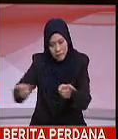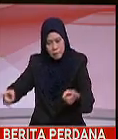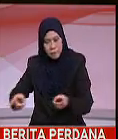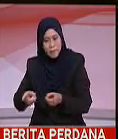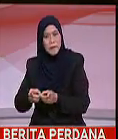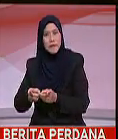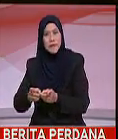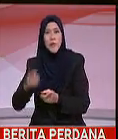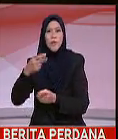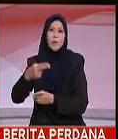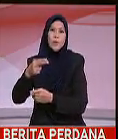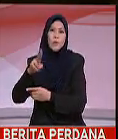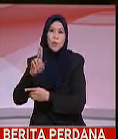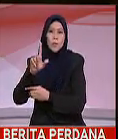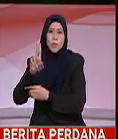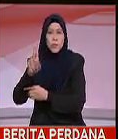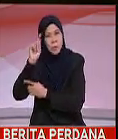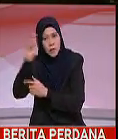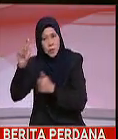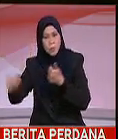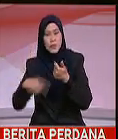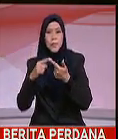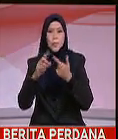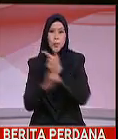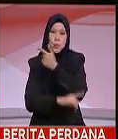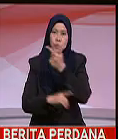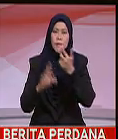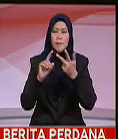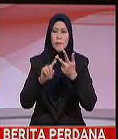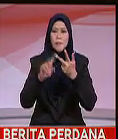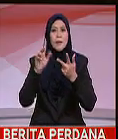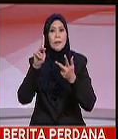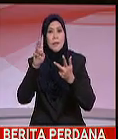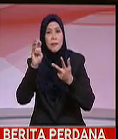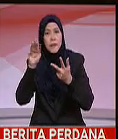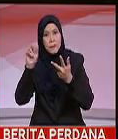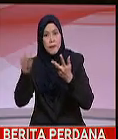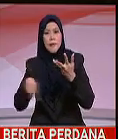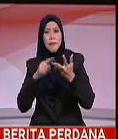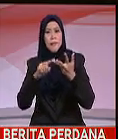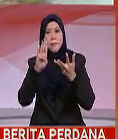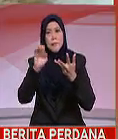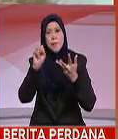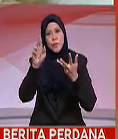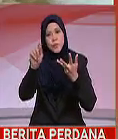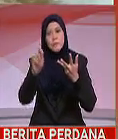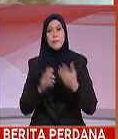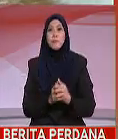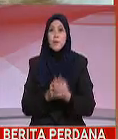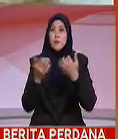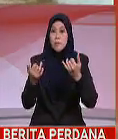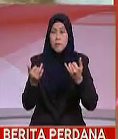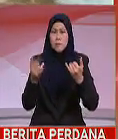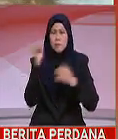di daerah Hulu Terengganu, Dungun, Kemaman dan juga di Besut. Dan untuk waktu ini juga di Kemaman direkodkan